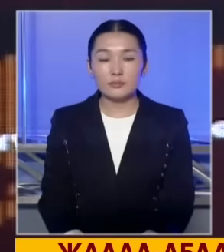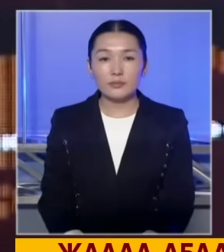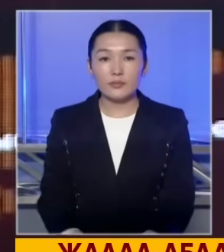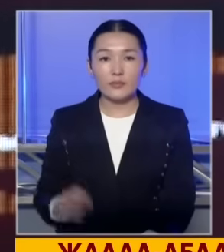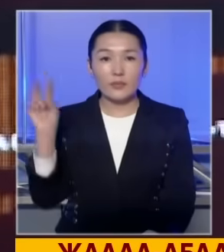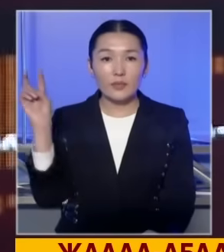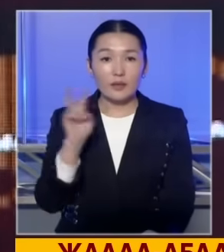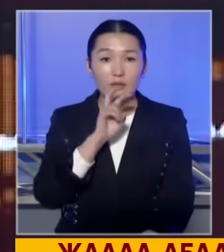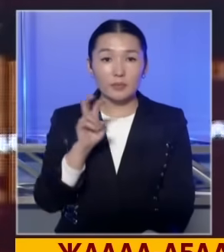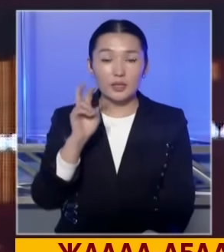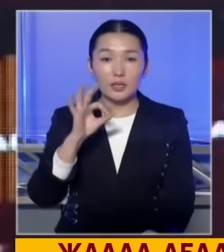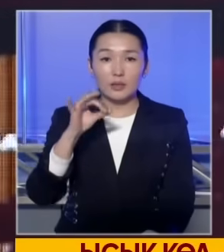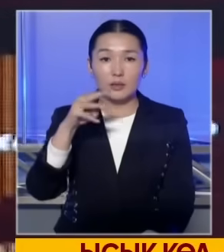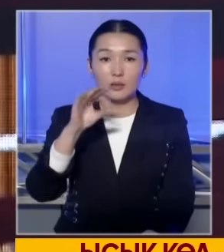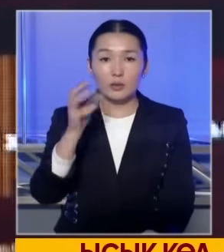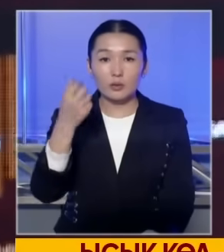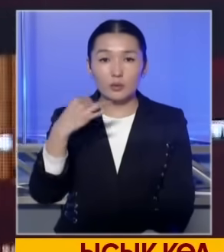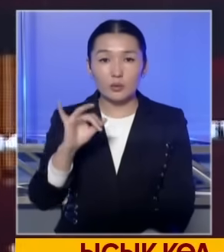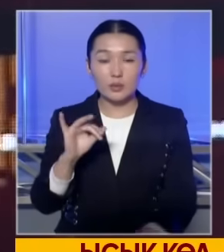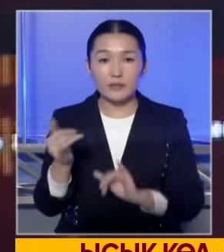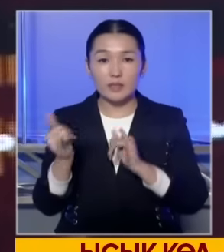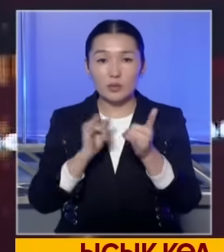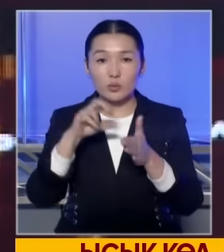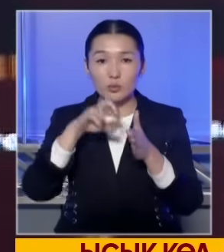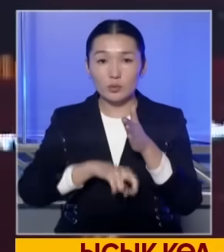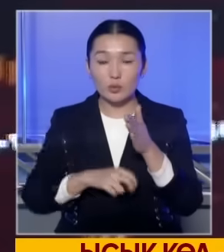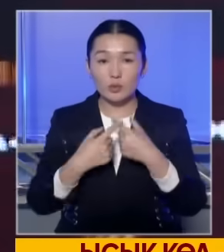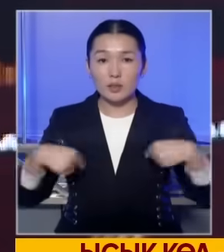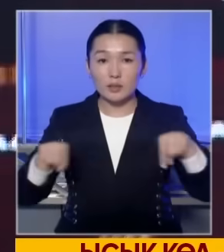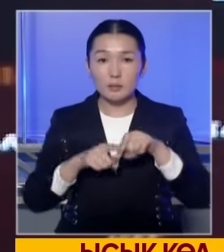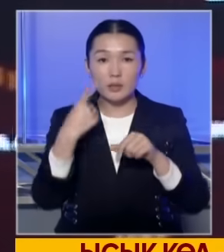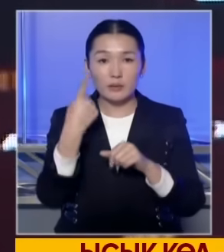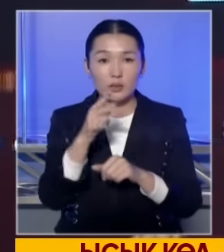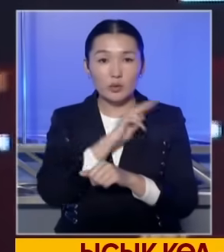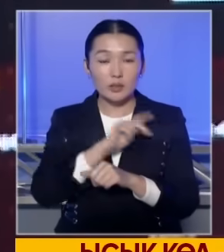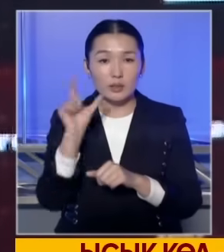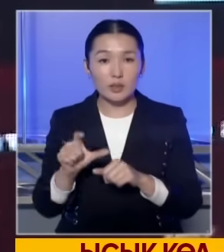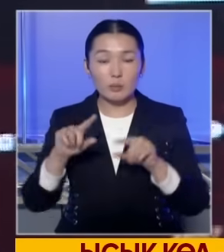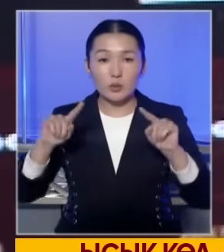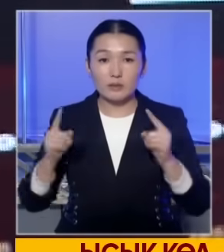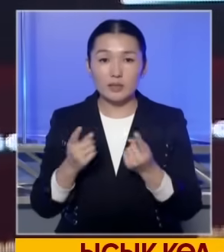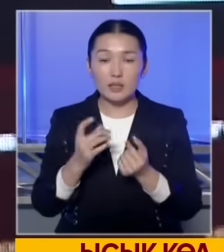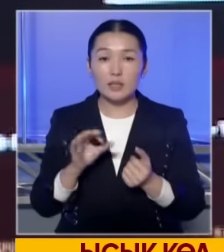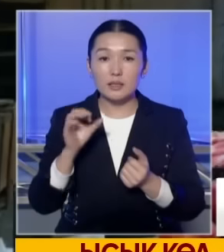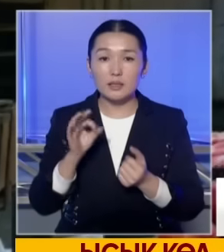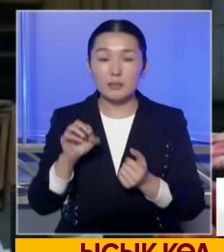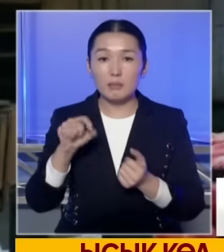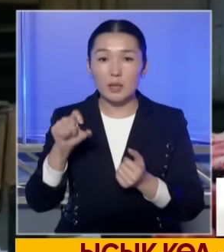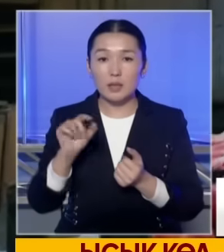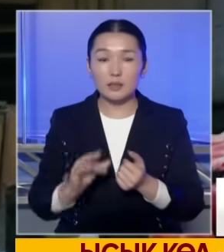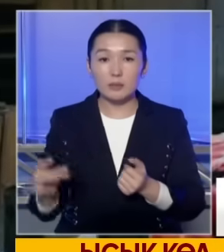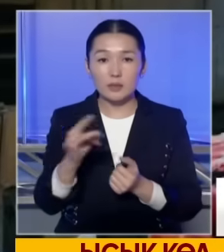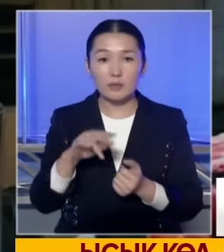Бишкектеги Орто Сай базарын тейлеген мамлекеттик салык кызматынын дагы бир кызматкери кармалды. Октябрь району боюнча мамлекеттик салык